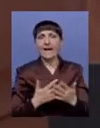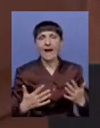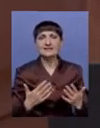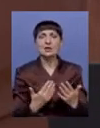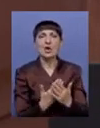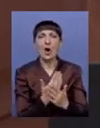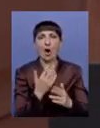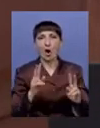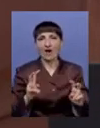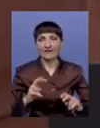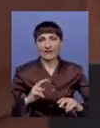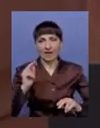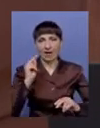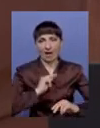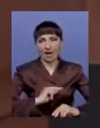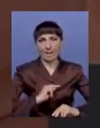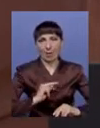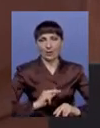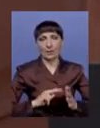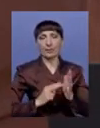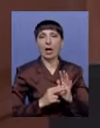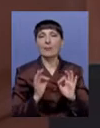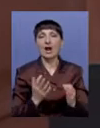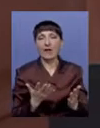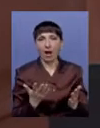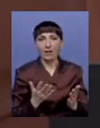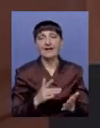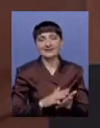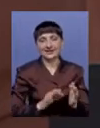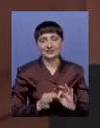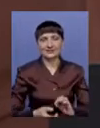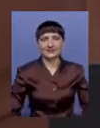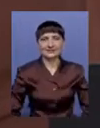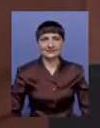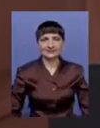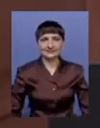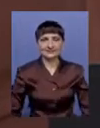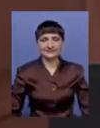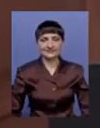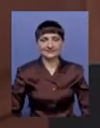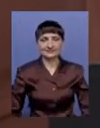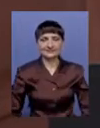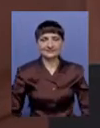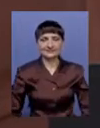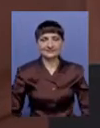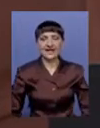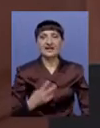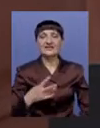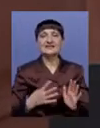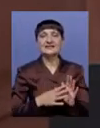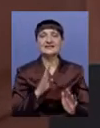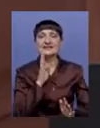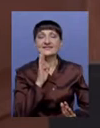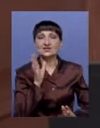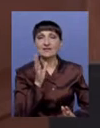Я сама являюсь мамой особенного ребенка, и сейчас я работаю с такими же мамами и помогаю им в